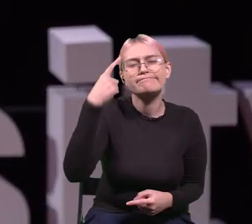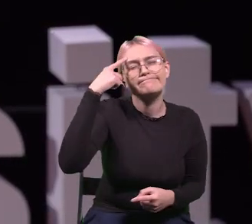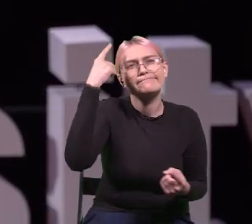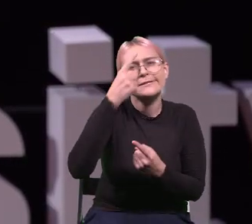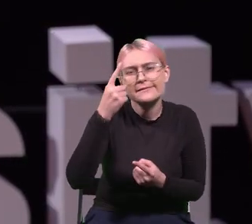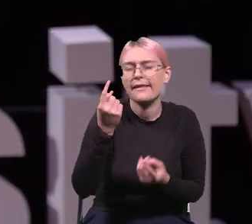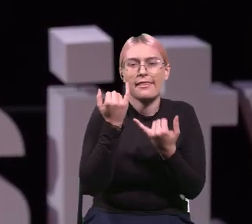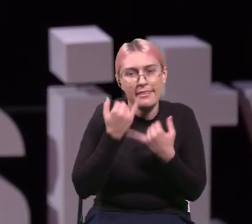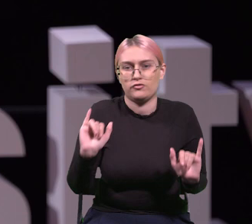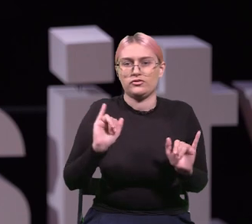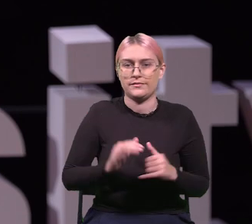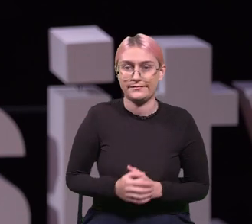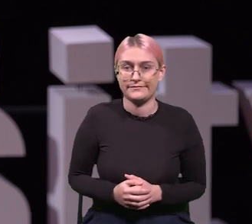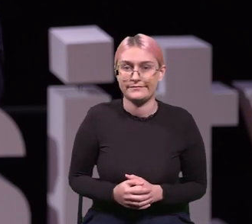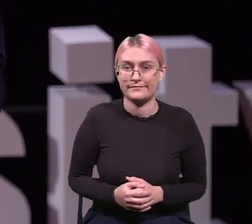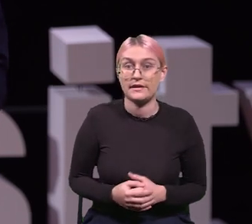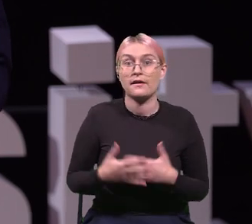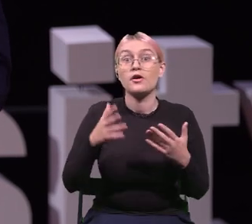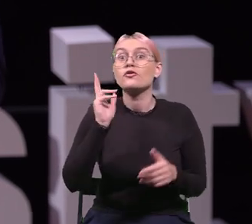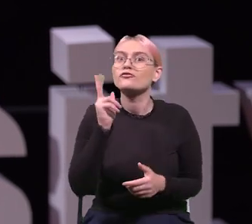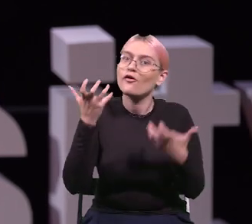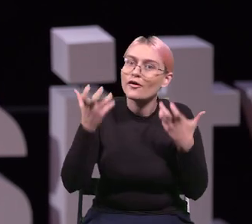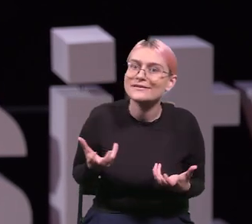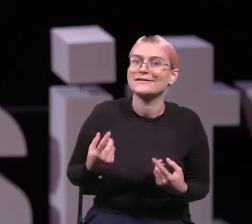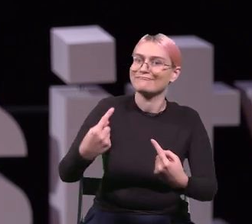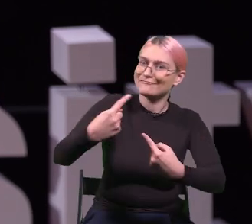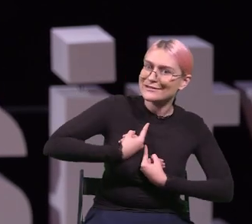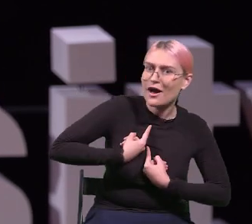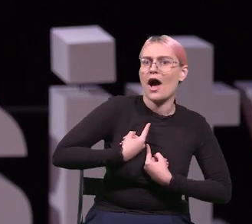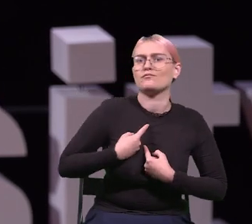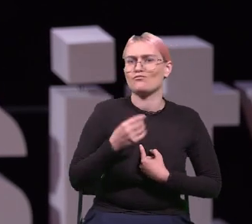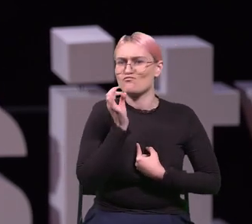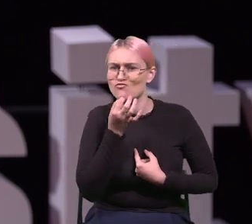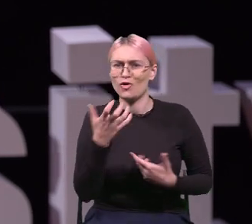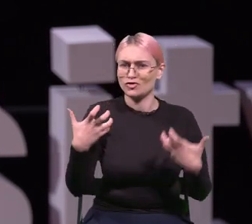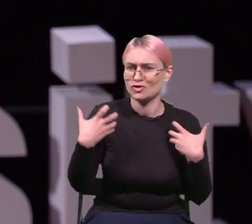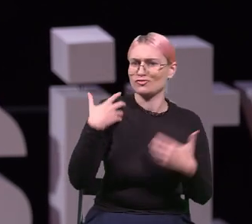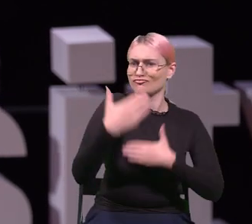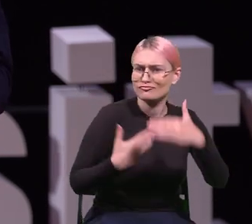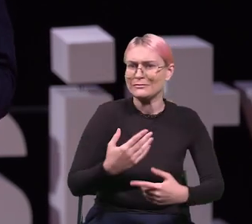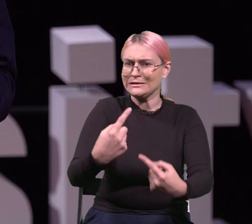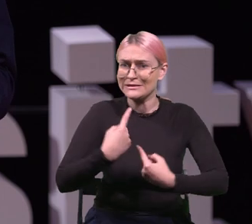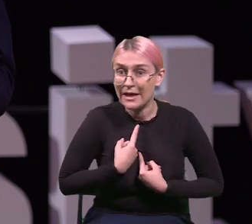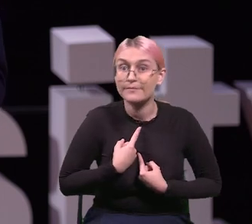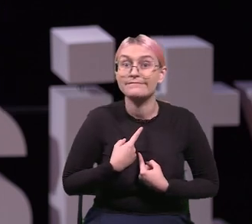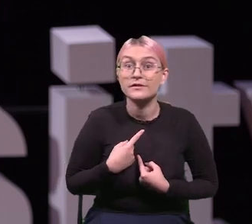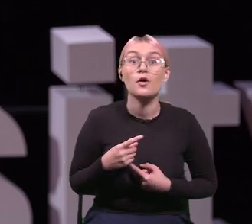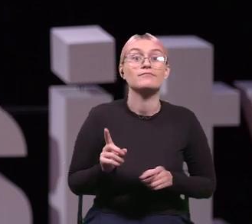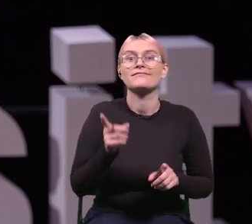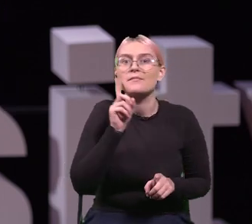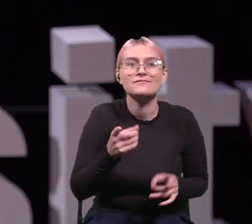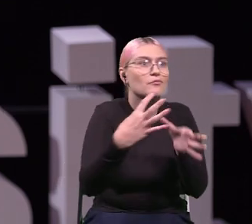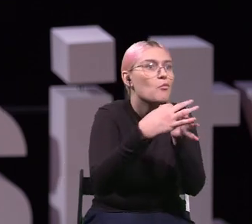dużo gospodarstw domowych. Wspólne usamodzielnienie brzmi trochę jak oksymoron, ale chciałem pokazać,